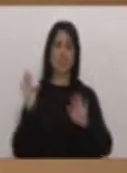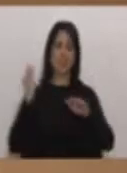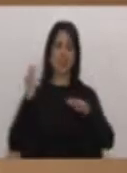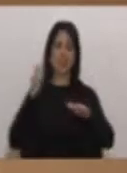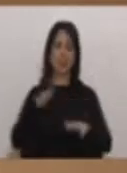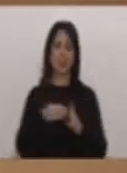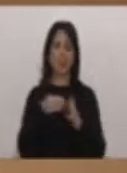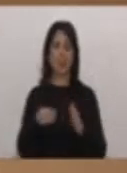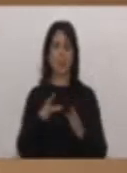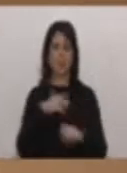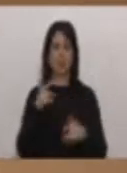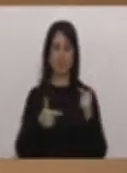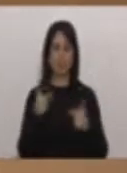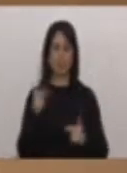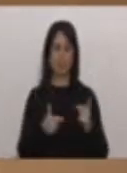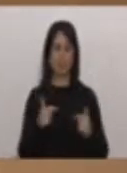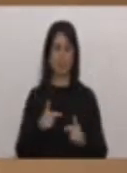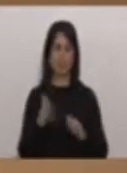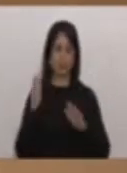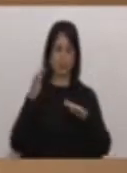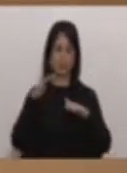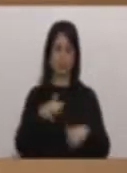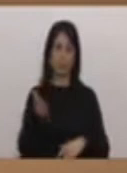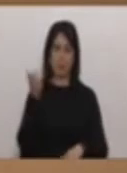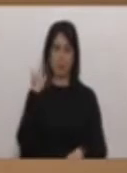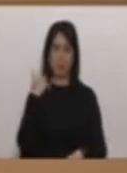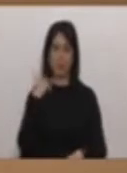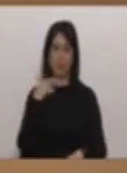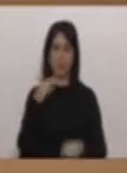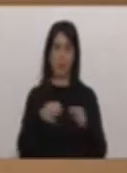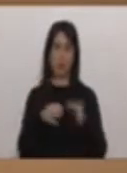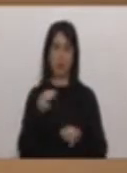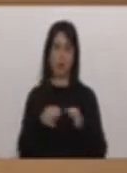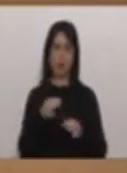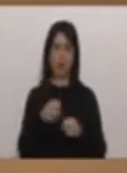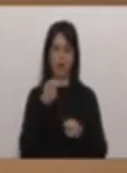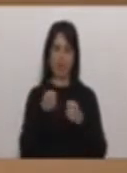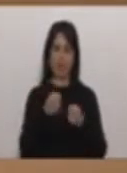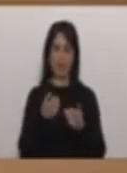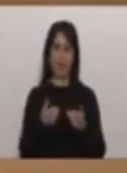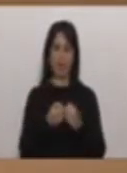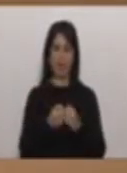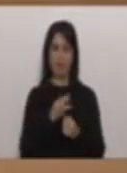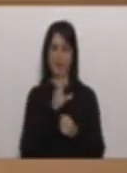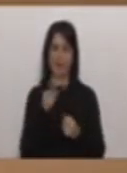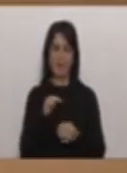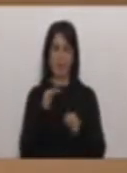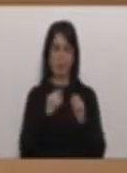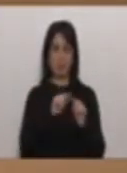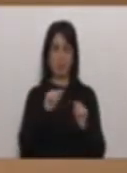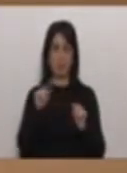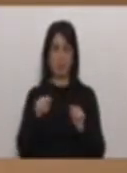იმ შეურაცხყოფის კასკადს, რომელიც მაშინ მოსამართლეებმა ელემენტარულად მიიღეს, ყველა ინსტანციის მოსამართლემ თავის